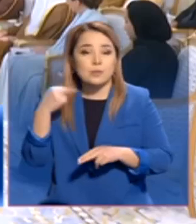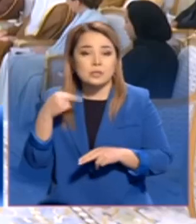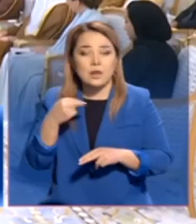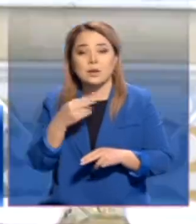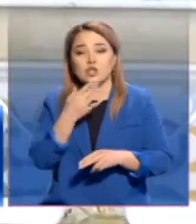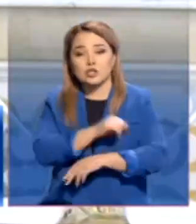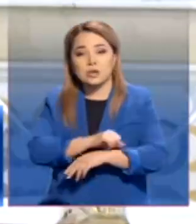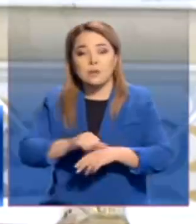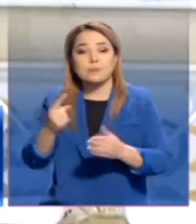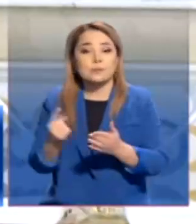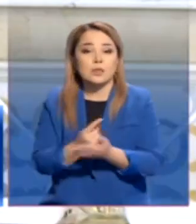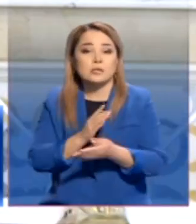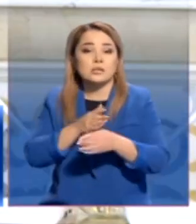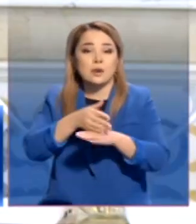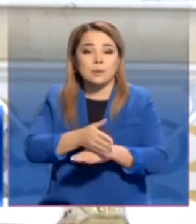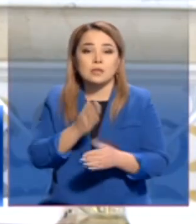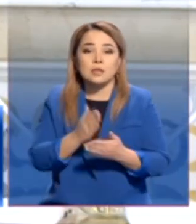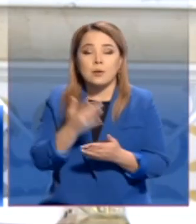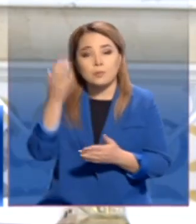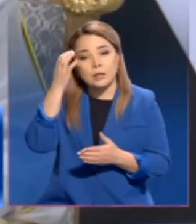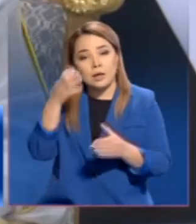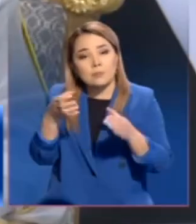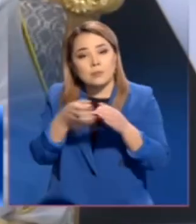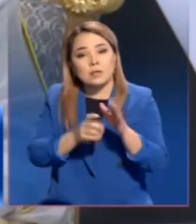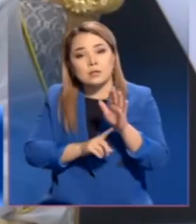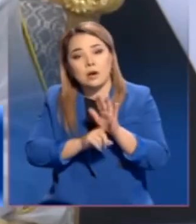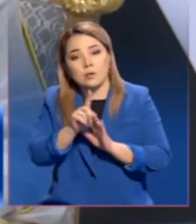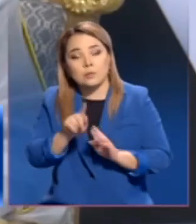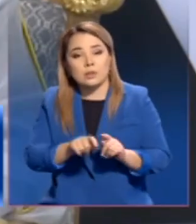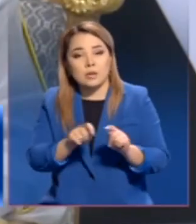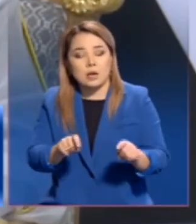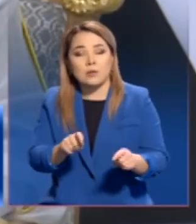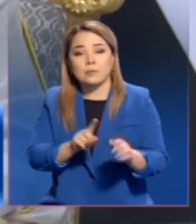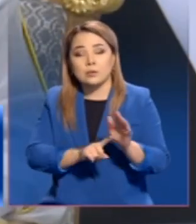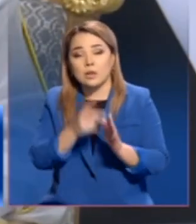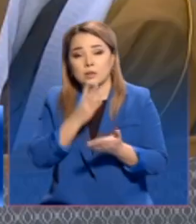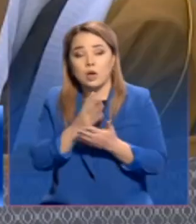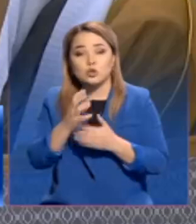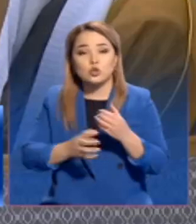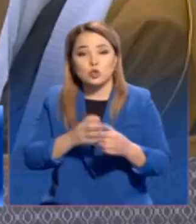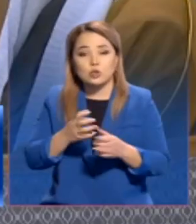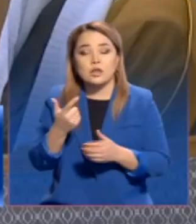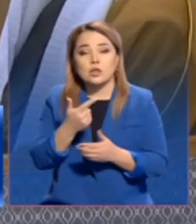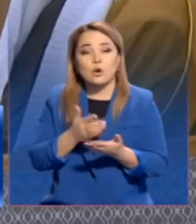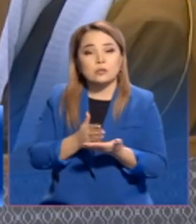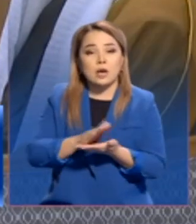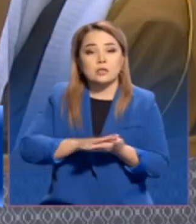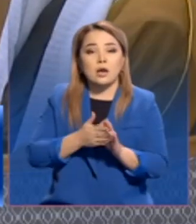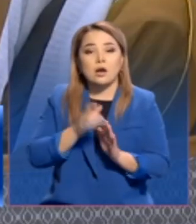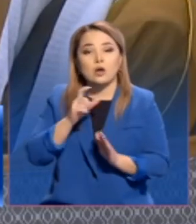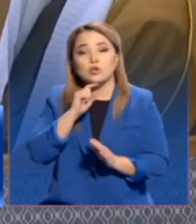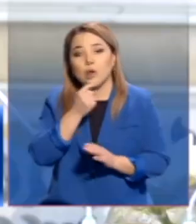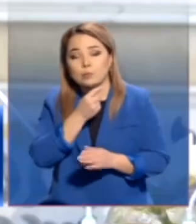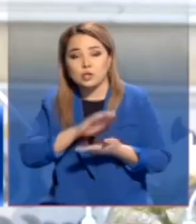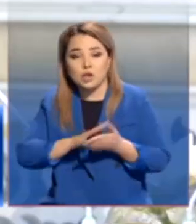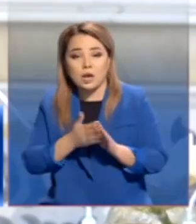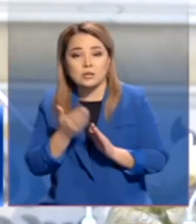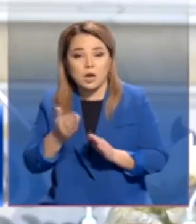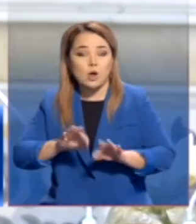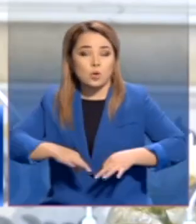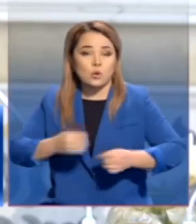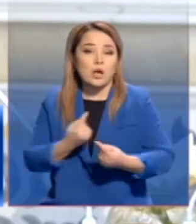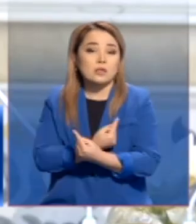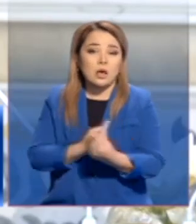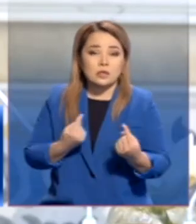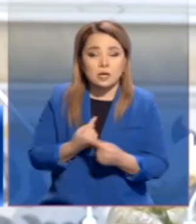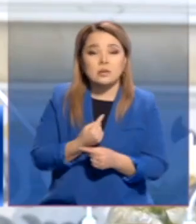биыл шетелге алғашқы ресми сапарын Біріккен Араб әмірліктерінен бастауы тегін емес. Дүние жүзіндегі геоэкономикалық жағдай салдарынан